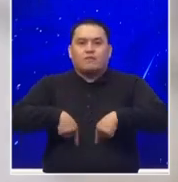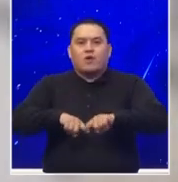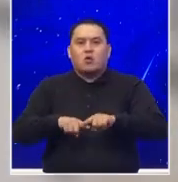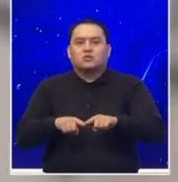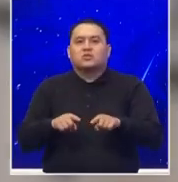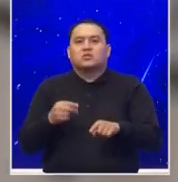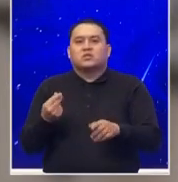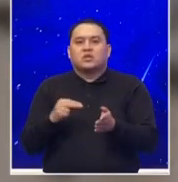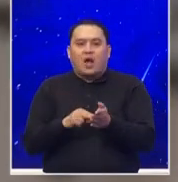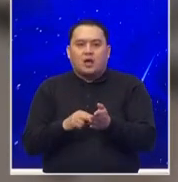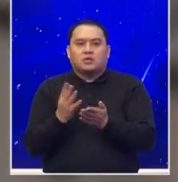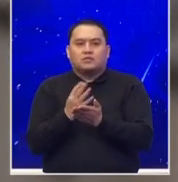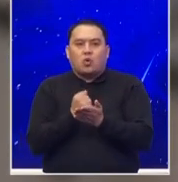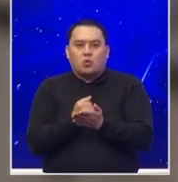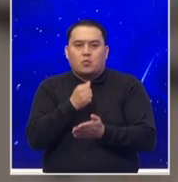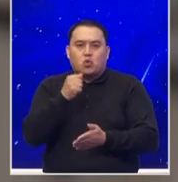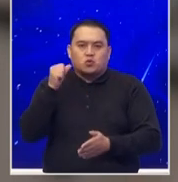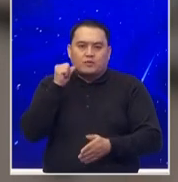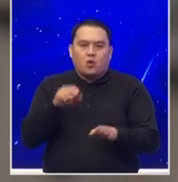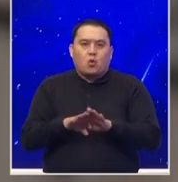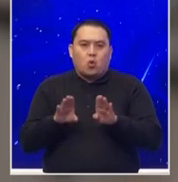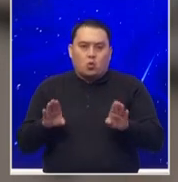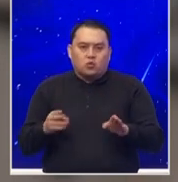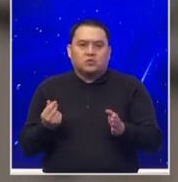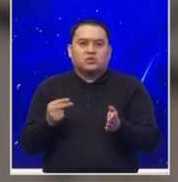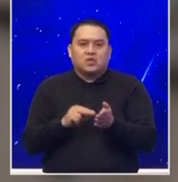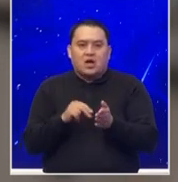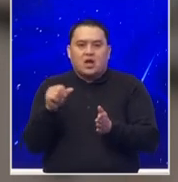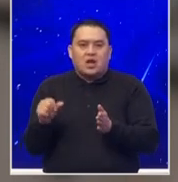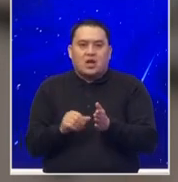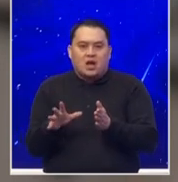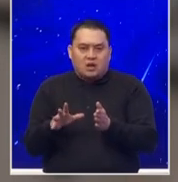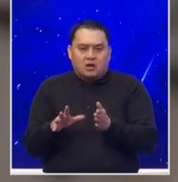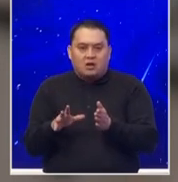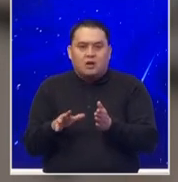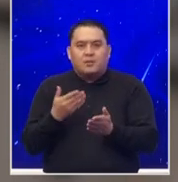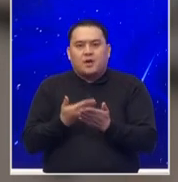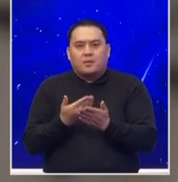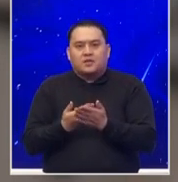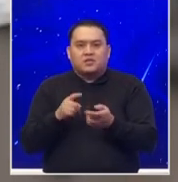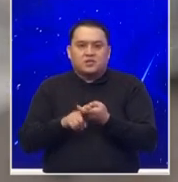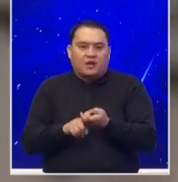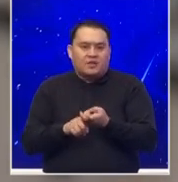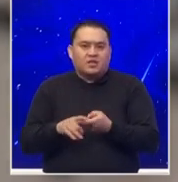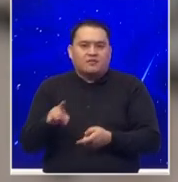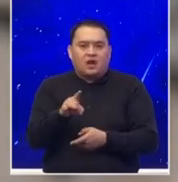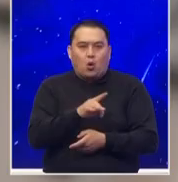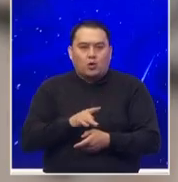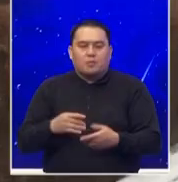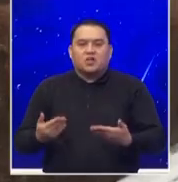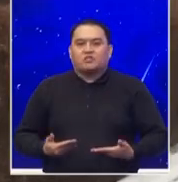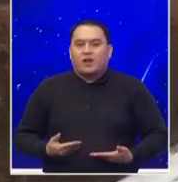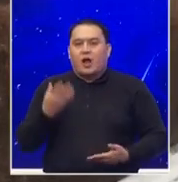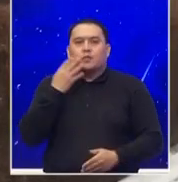коммунальные тарифы сохранятся на уровне прошлого года. Однако стоимость электроэнергии варьируется в зависимости от от региона